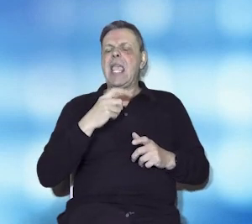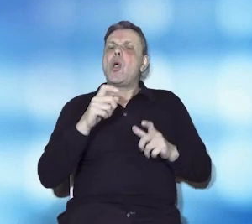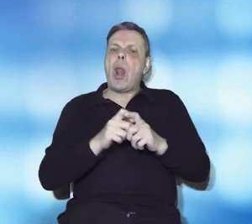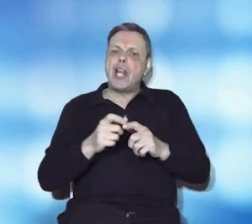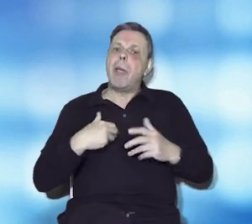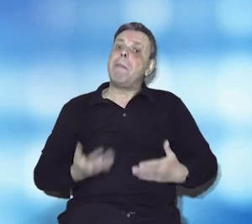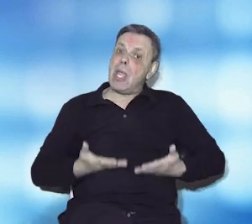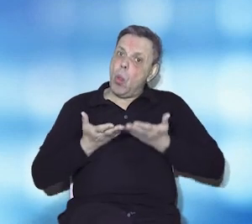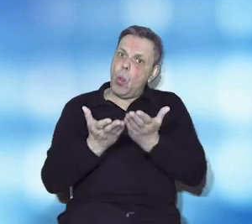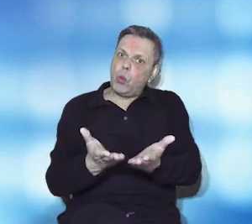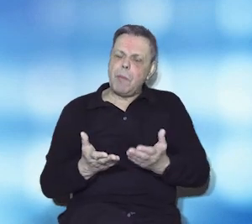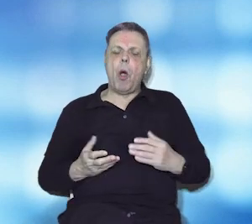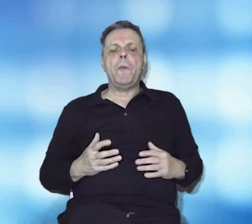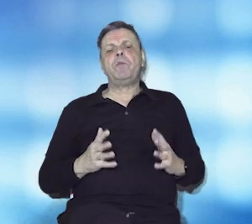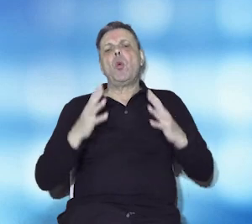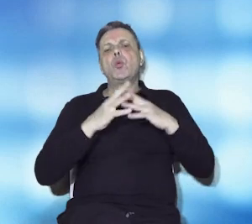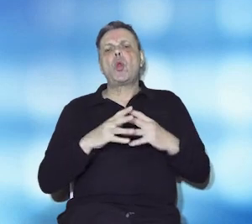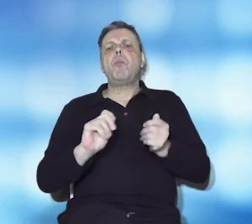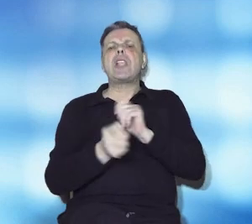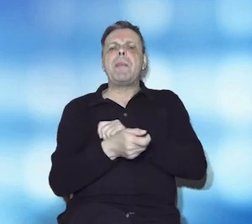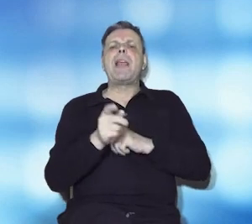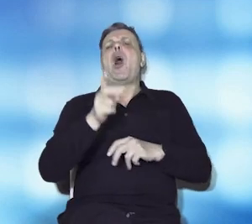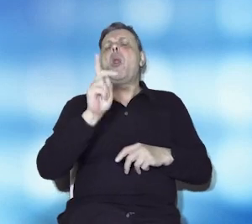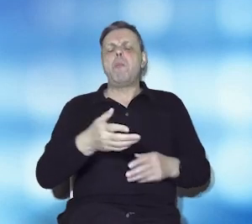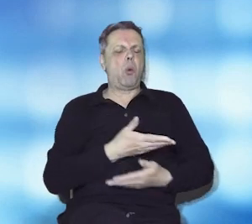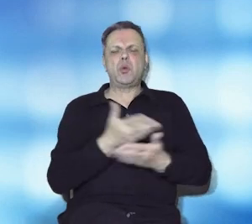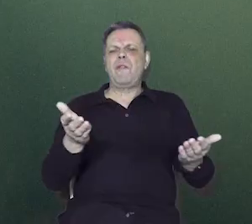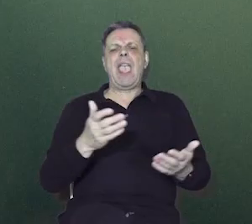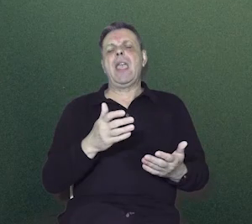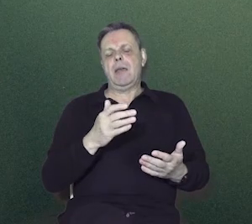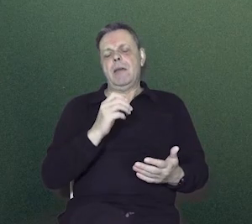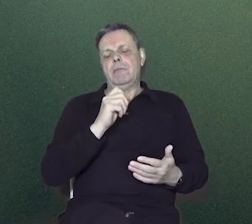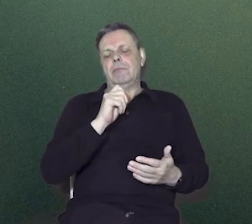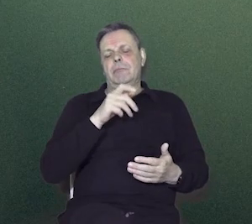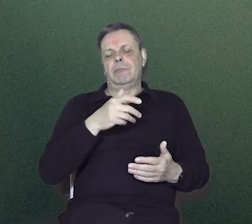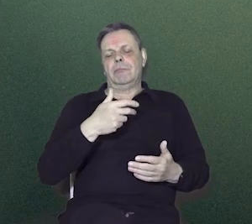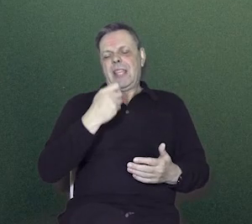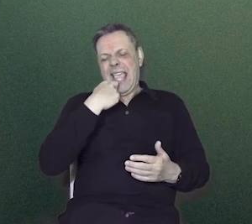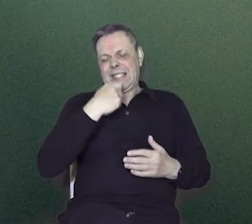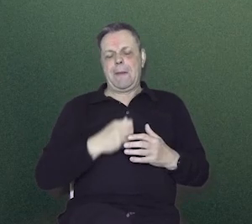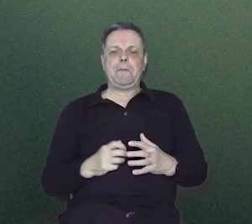opciju u sklopu nekakvih zamjena da oni mogu svejedno konzumirati slastice.